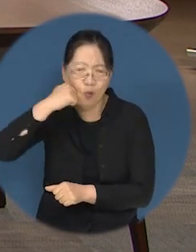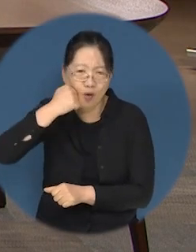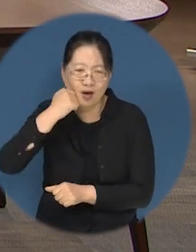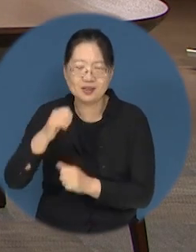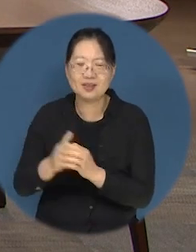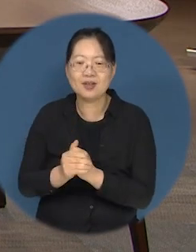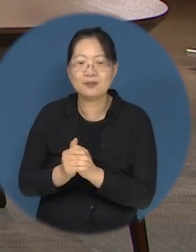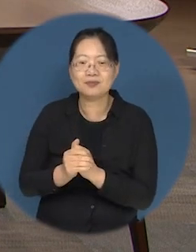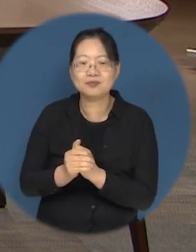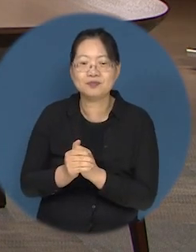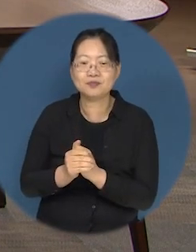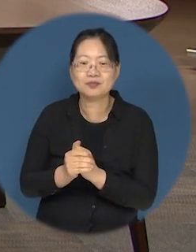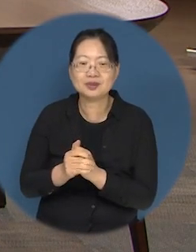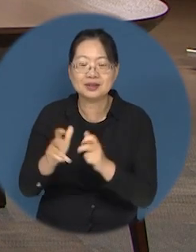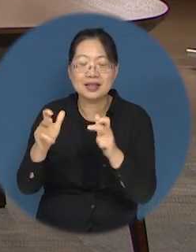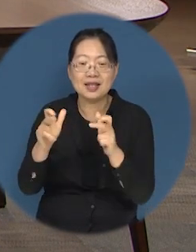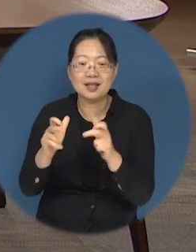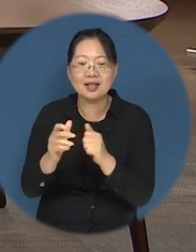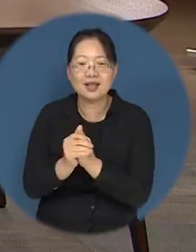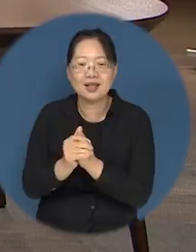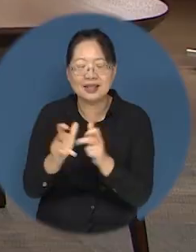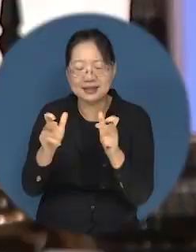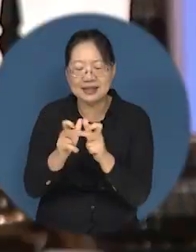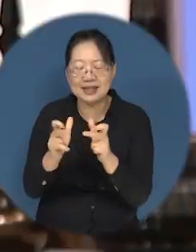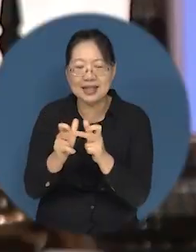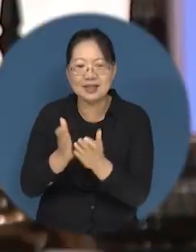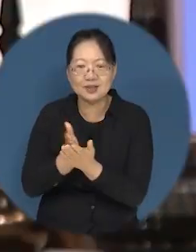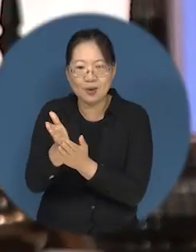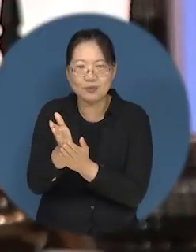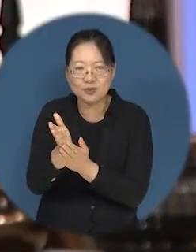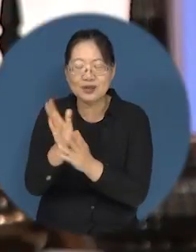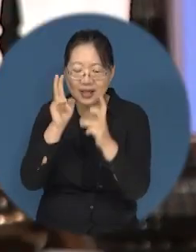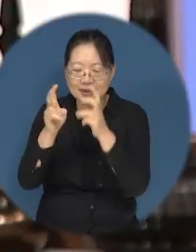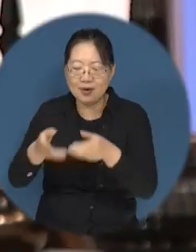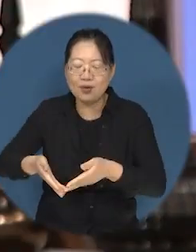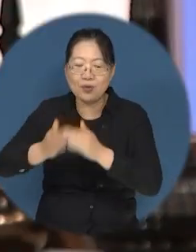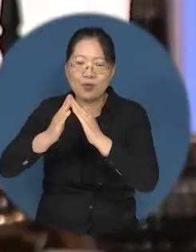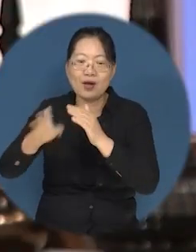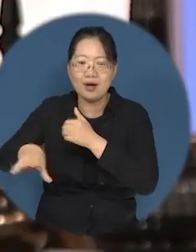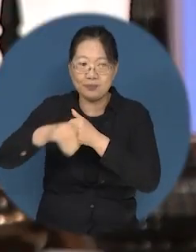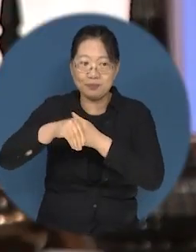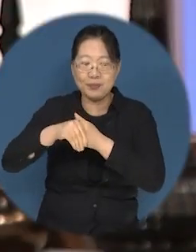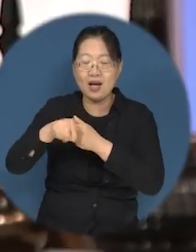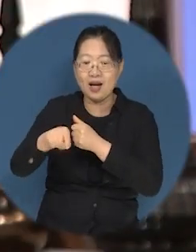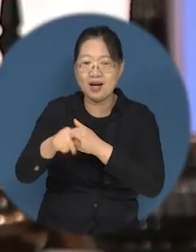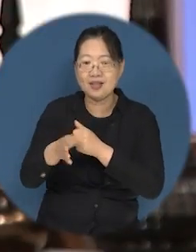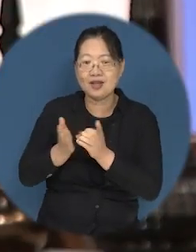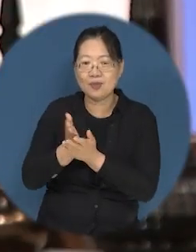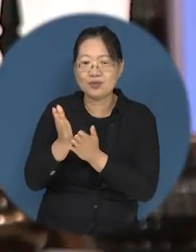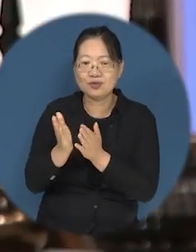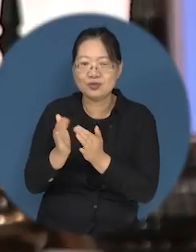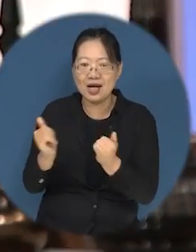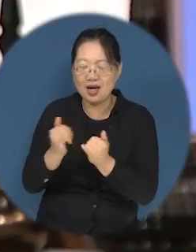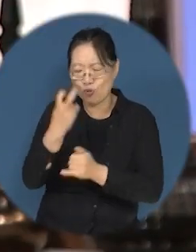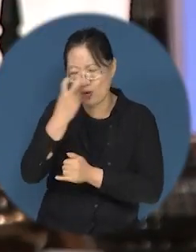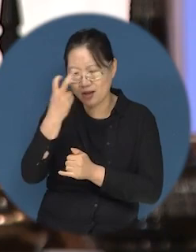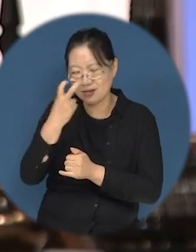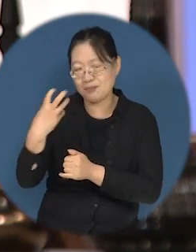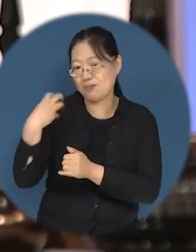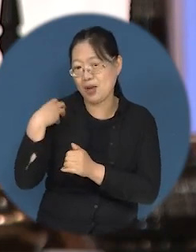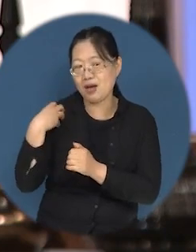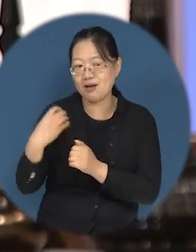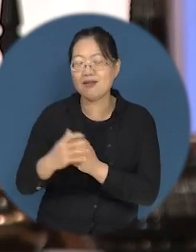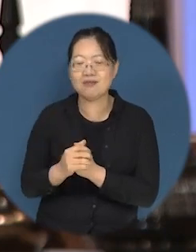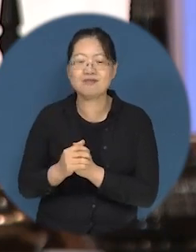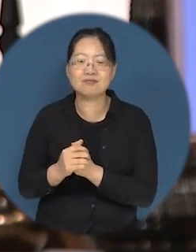자회사, 예. 장애인 전용, 그러니까 전문 자회사를 만들어서 아무래도 이건 전문가가 관리를 해야 되는 부분이 있어서 그렇죠. 그렇게